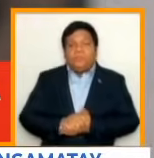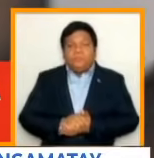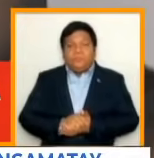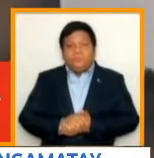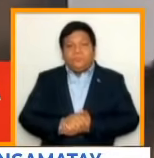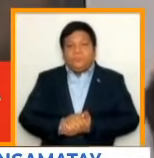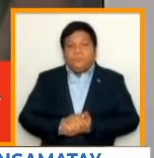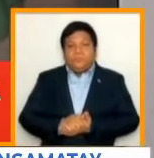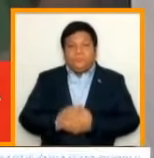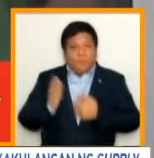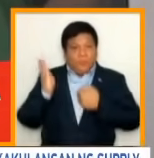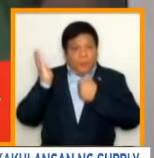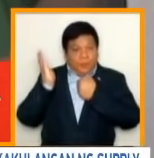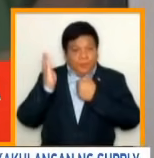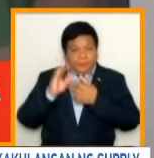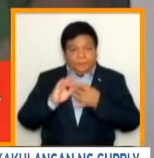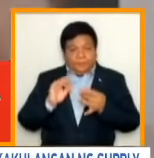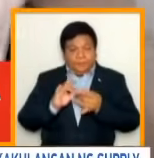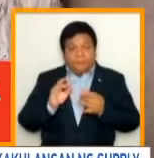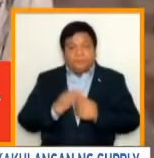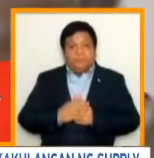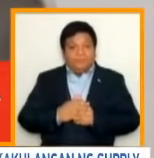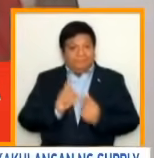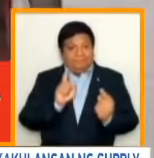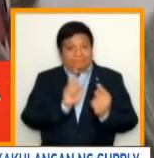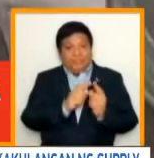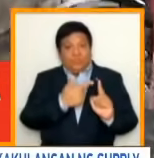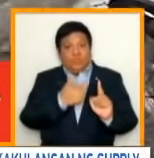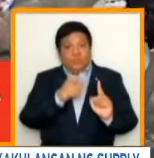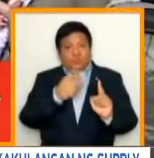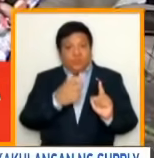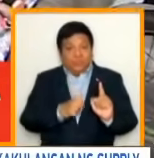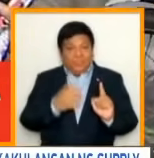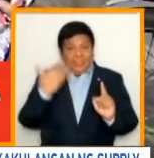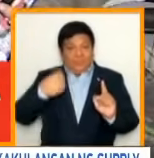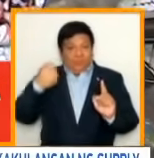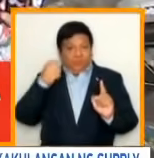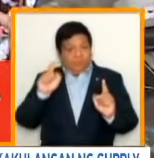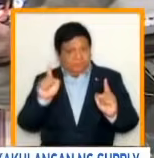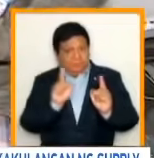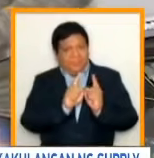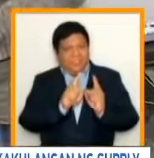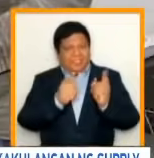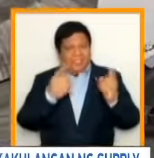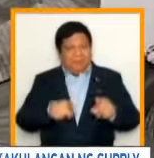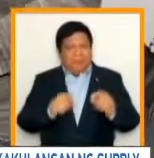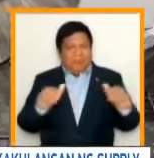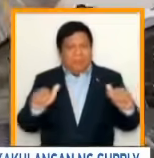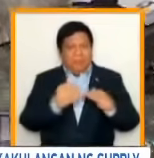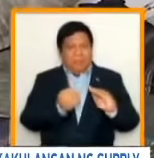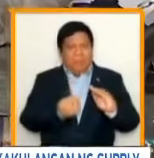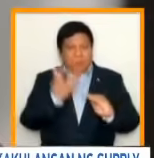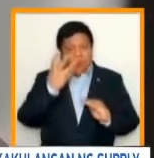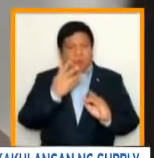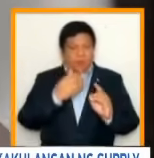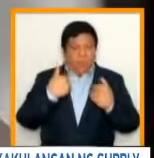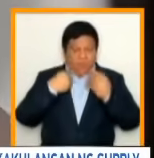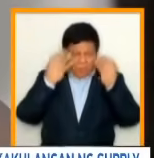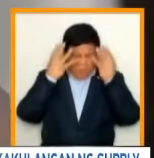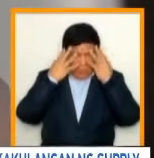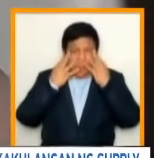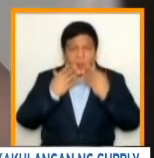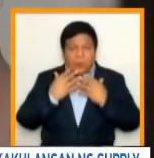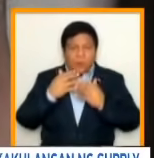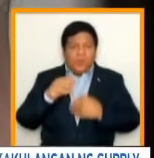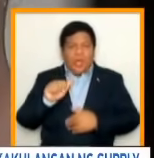Una naming nakilala si George nang pumutok ang Bulkang Taal noong isang taon. Balot na balot noon ng mainit na abo at putik, isa siya